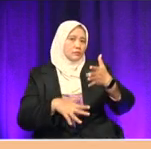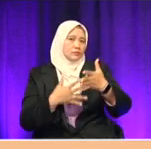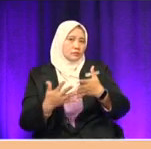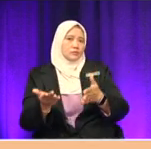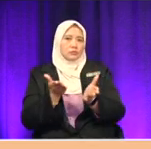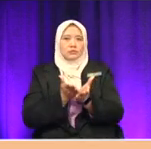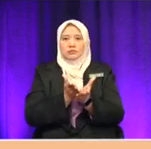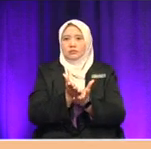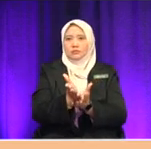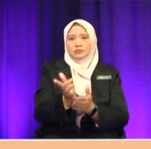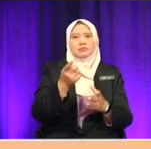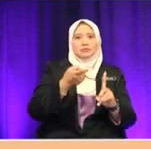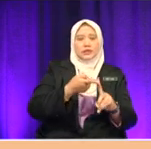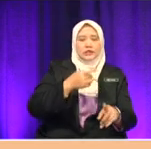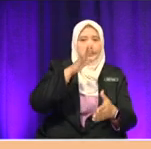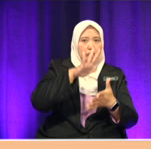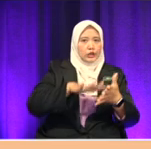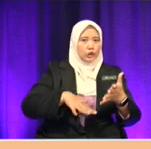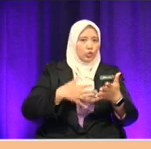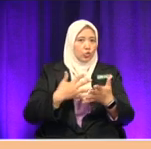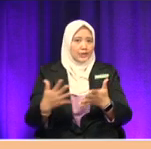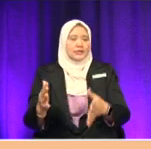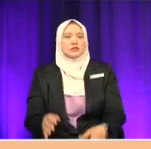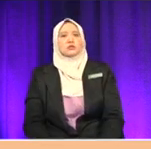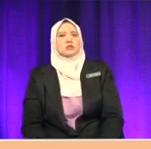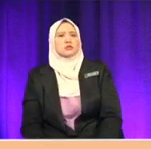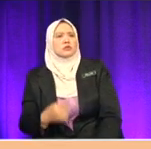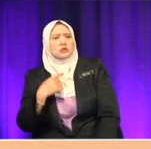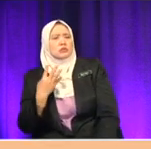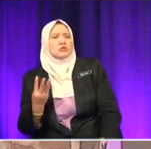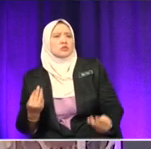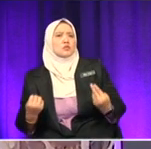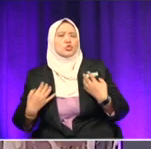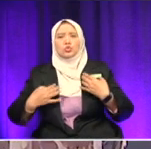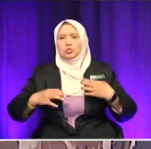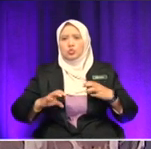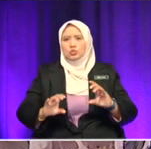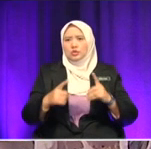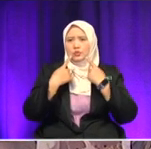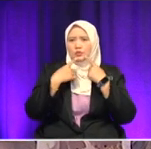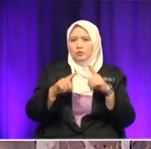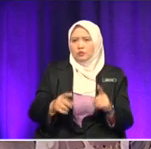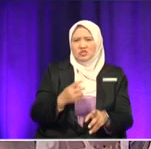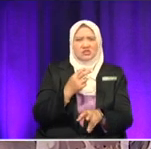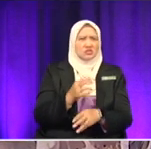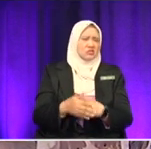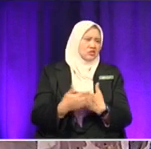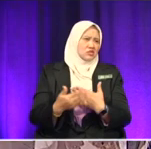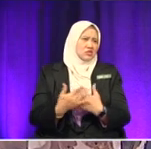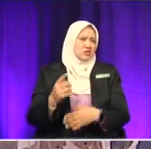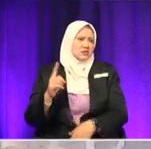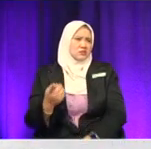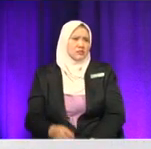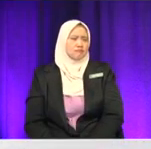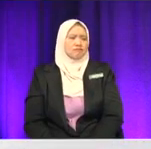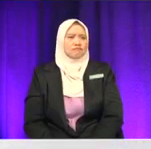dapat daripada jadual. Ha, siapa nak cuba ni? Jawapan senang aja ni. Siapa nak cuba? Saya boleh cuba.